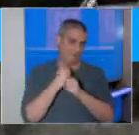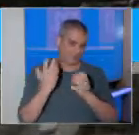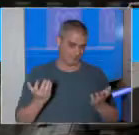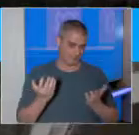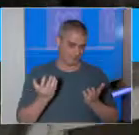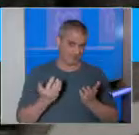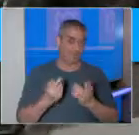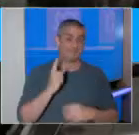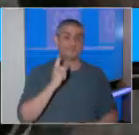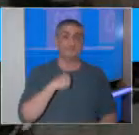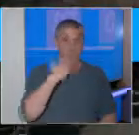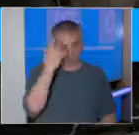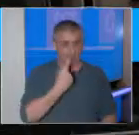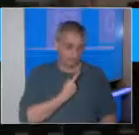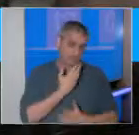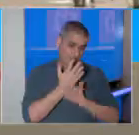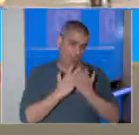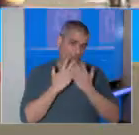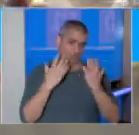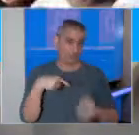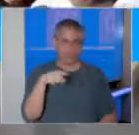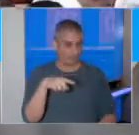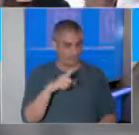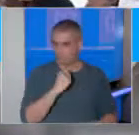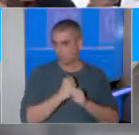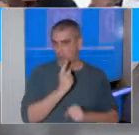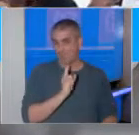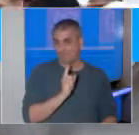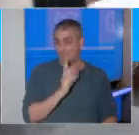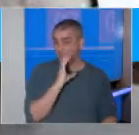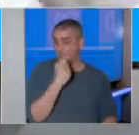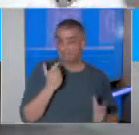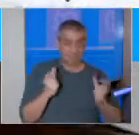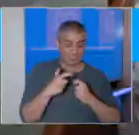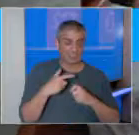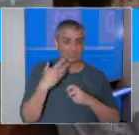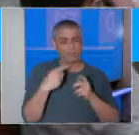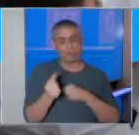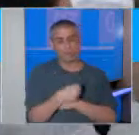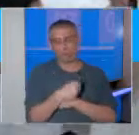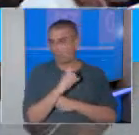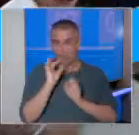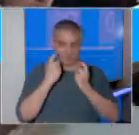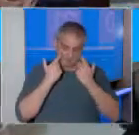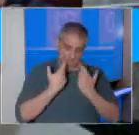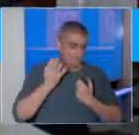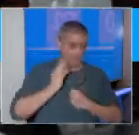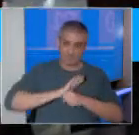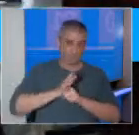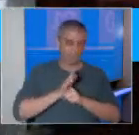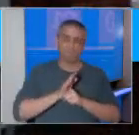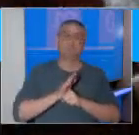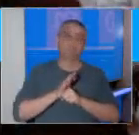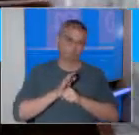להמשיך ולפעול, ואני מתאר לעצמי שחלק לא מבוטל מהם לא יפעל. אם הסגר יהיה רופף, לא באמת יאכפו, לא באמת יהיו